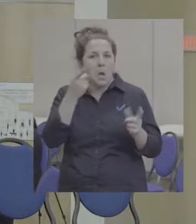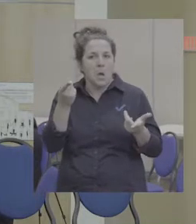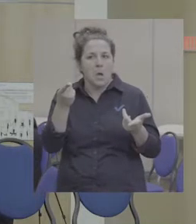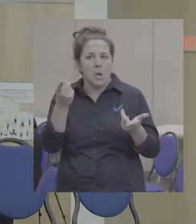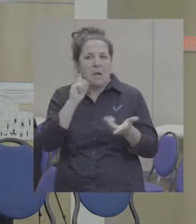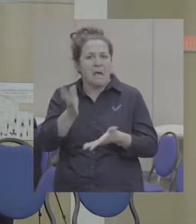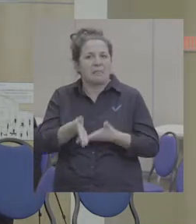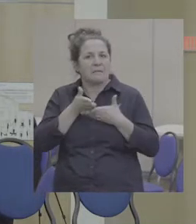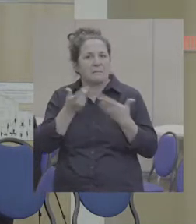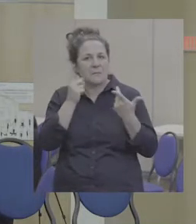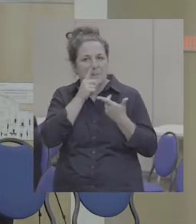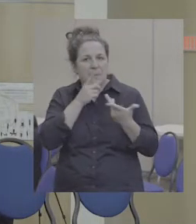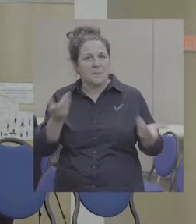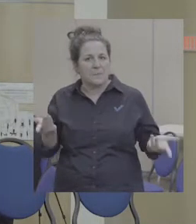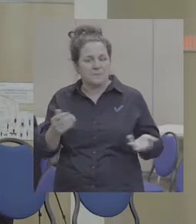grand-chose pour nous aider.